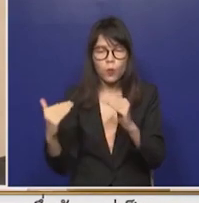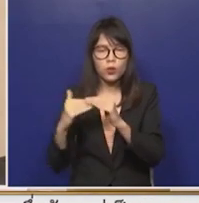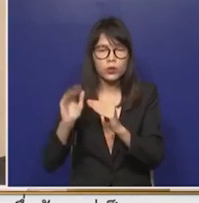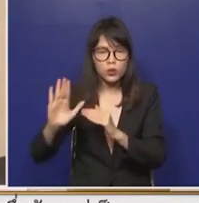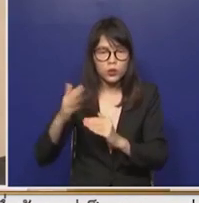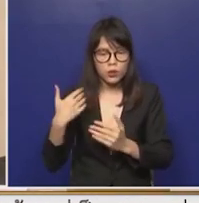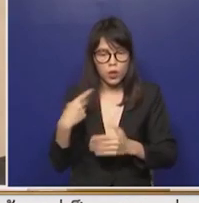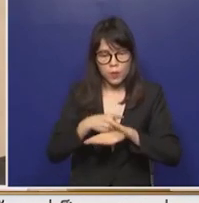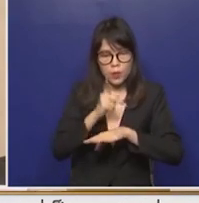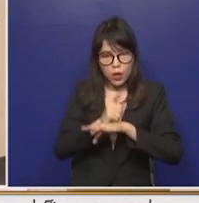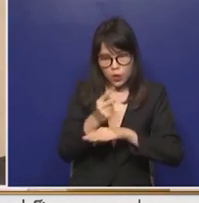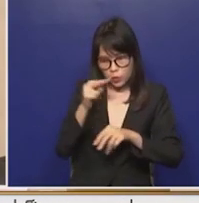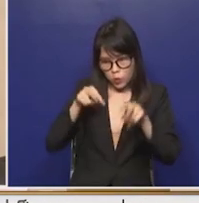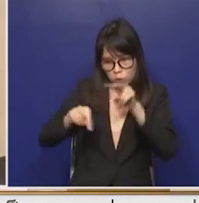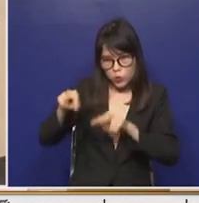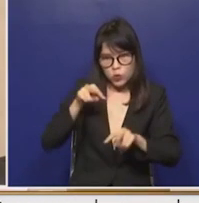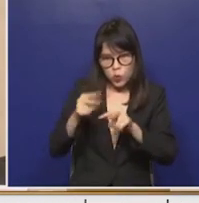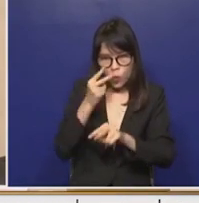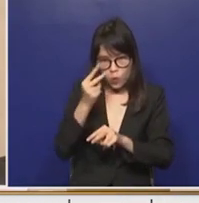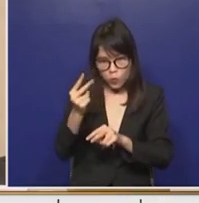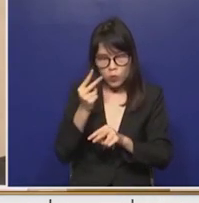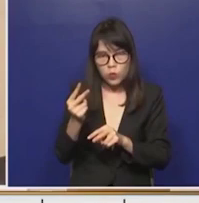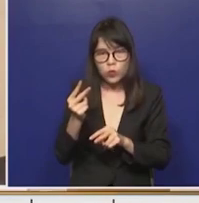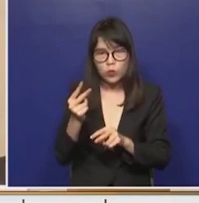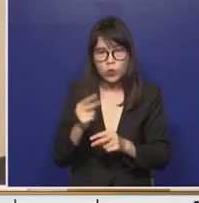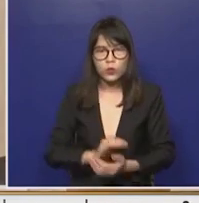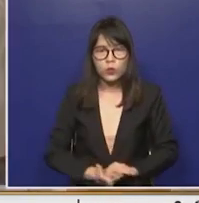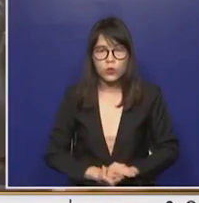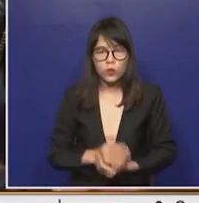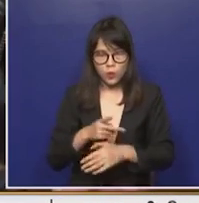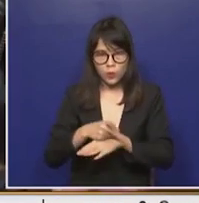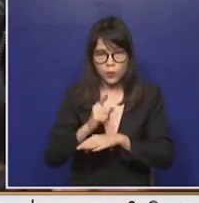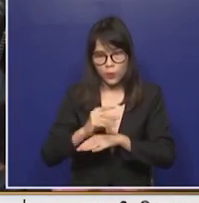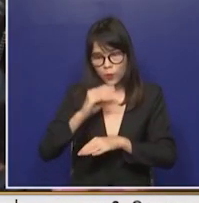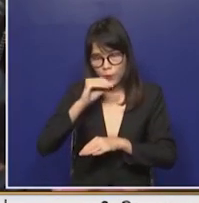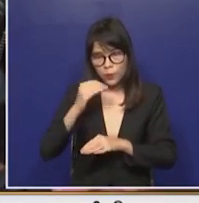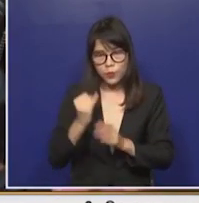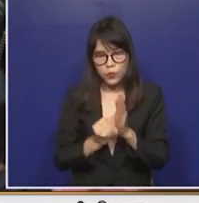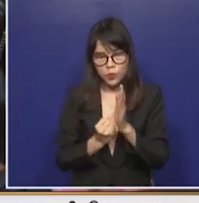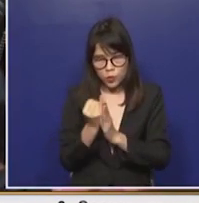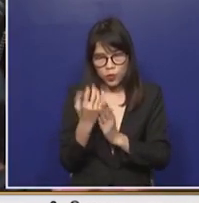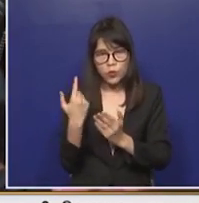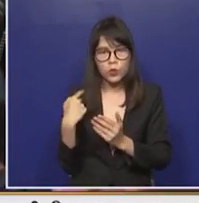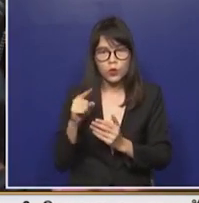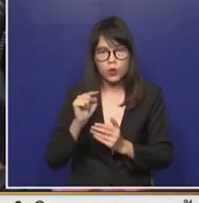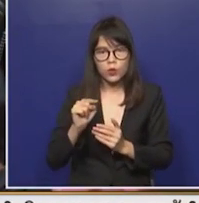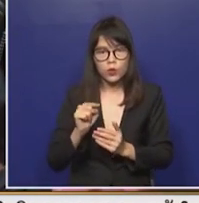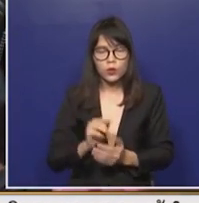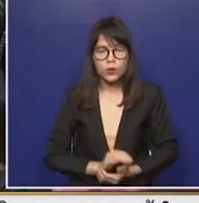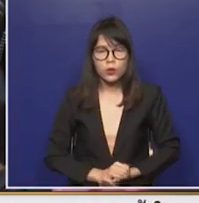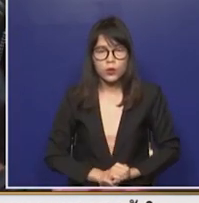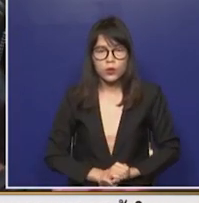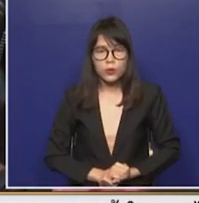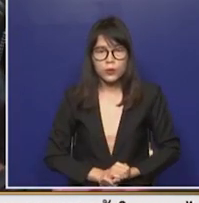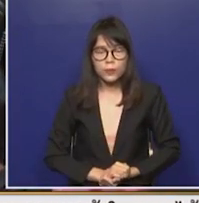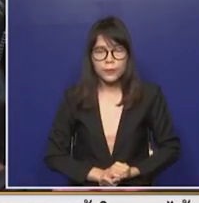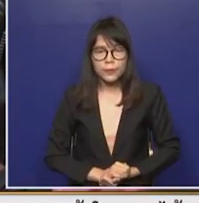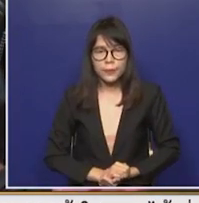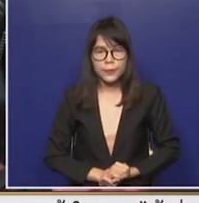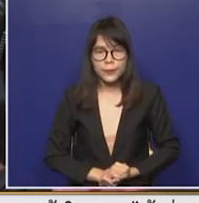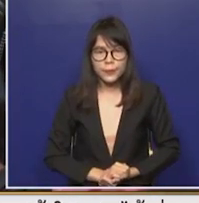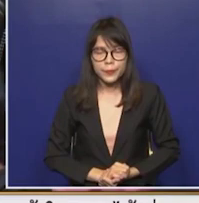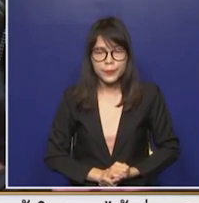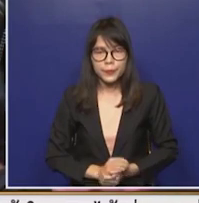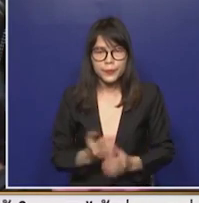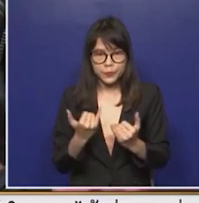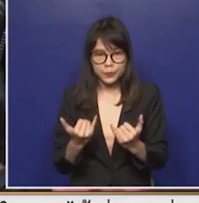จะเป็นผู้วินิจฉัยและคำวินิจฉัยประธานจะถึงที่สุดครับไม่มีการอุทธรณ์ฎีกาอีกเพราะนั้นขอให้พวกเรา